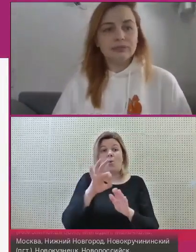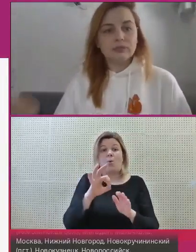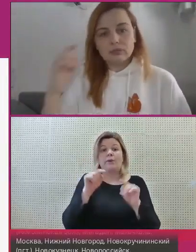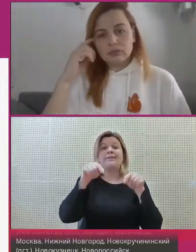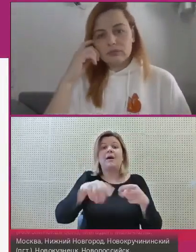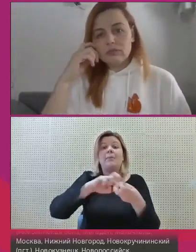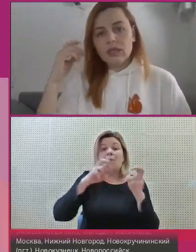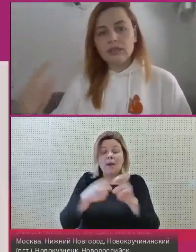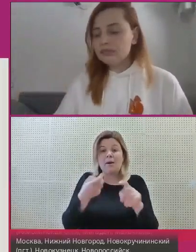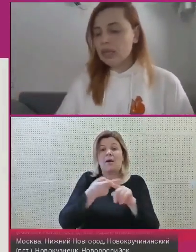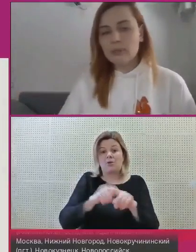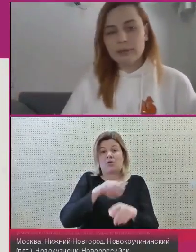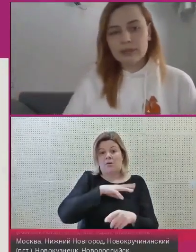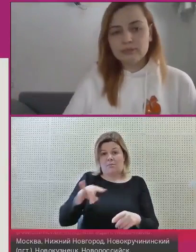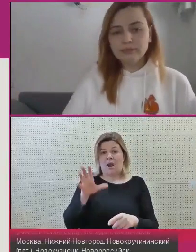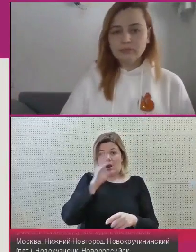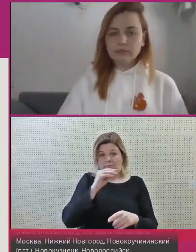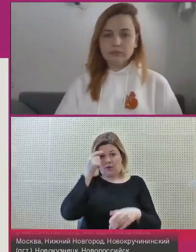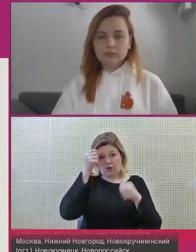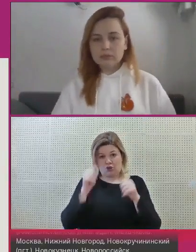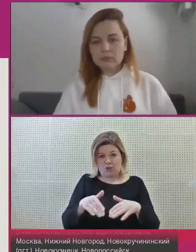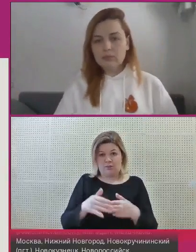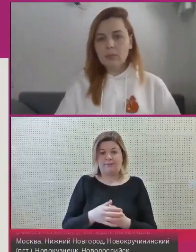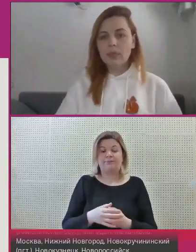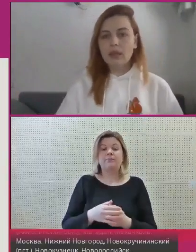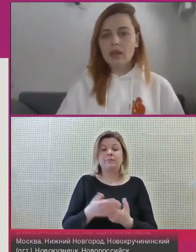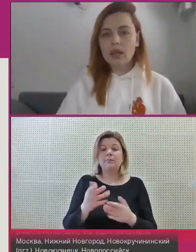Итак, второй момент.